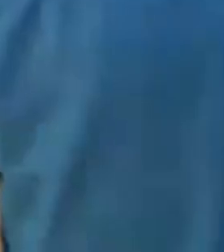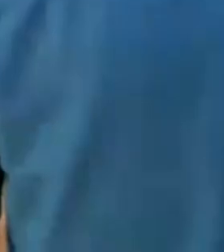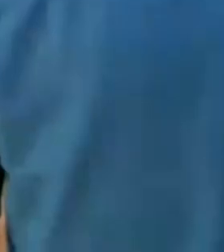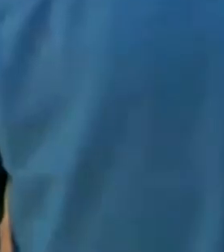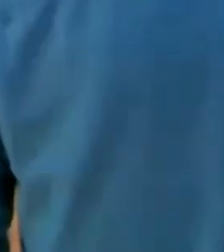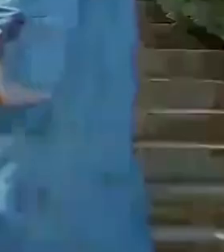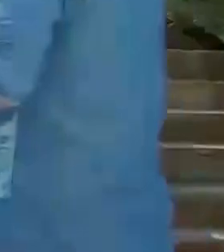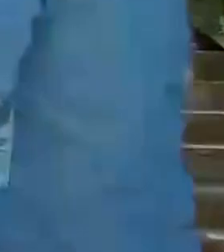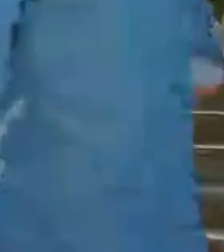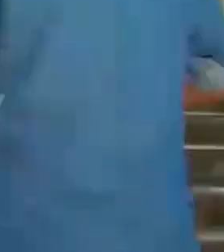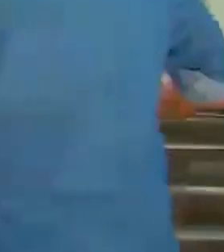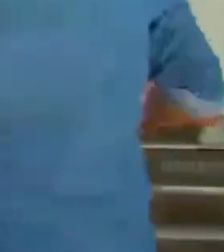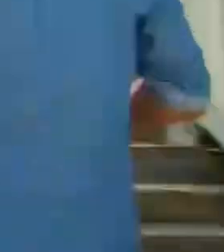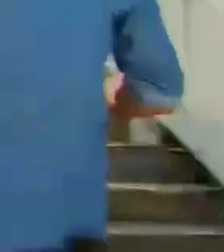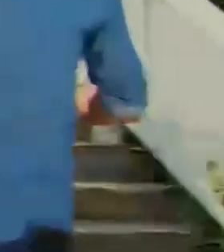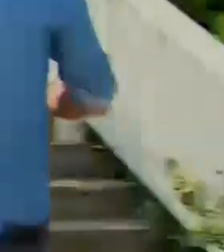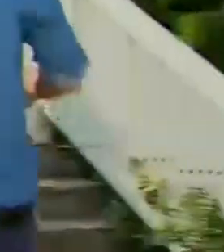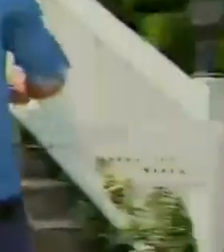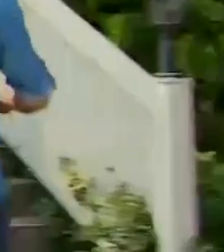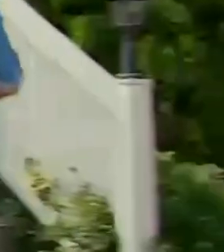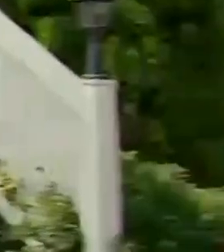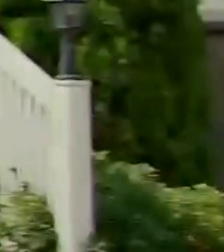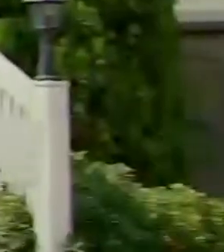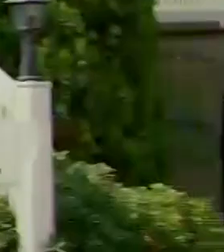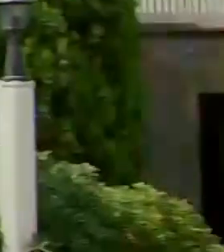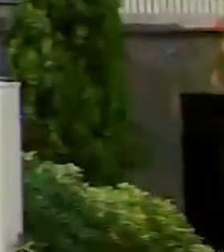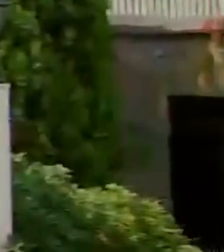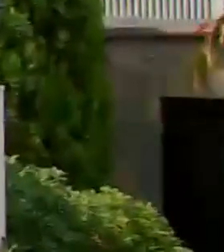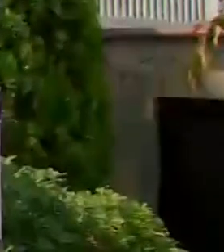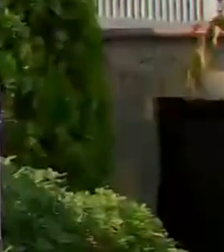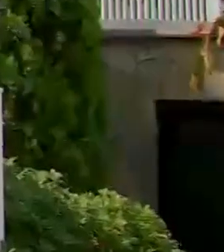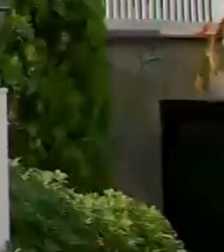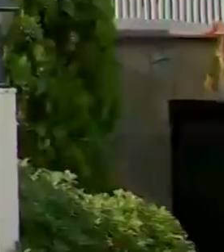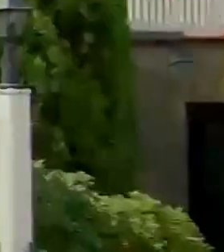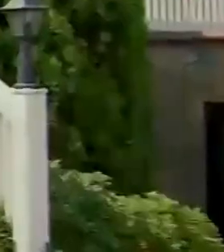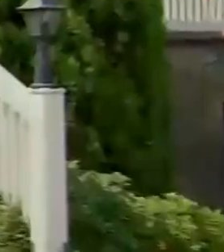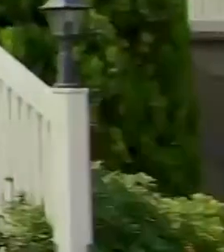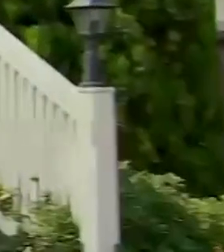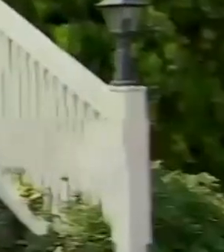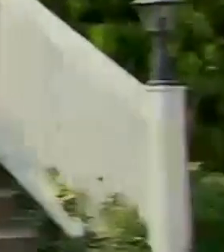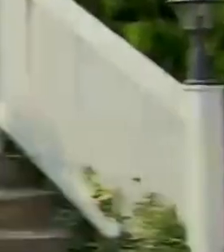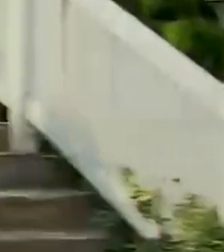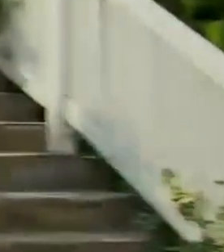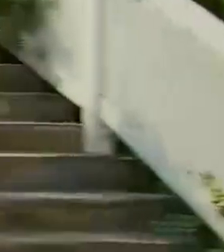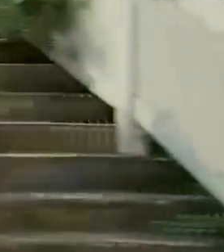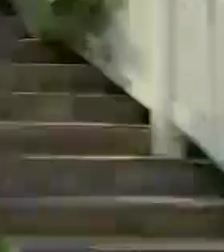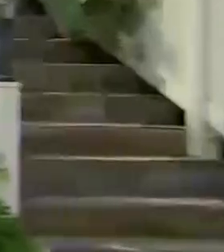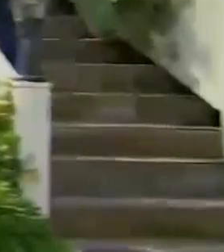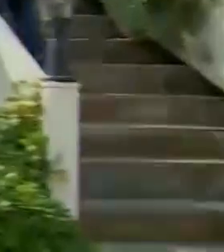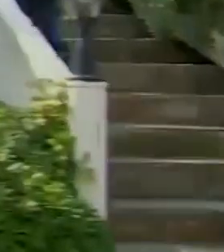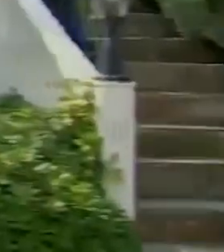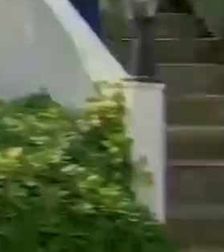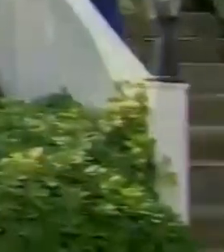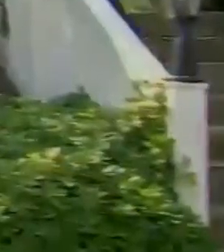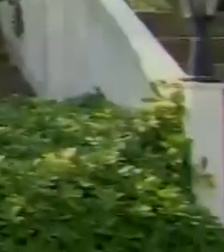Sarp gözlerini pörtletip kafa atar gibi birkaç hamle yaptı Şükrü'ye, ardından merdivenlere yöneldi. Basamaklardan çıkarken dönüp